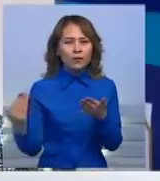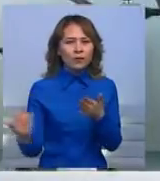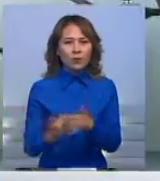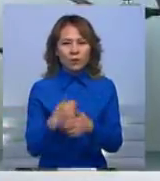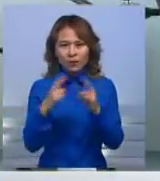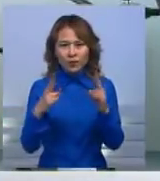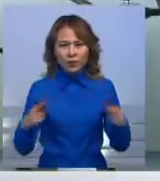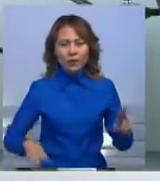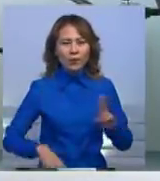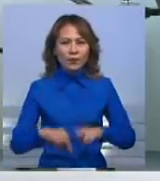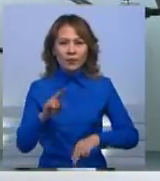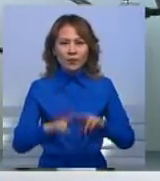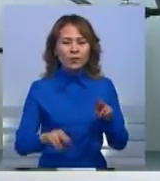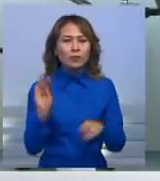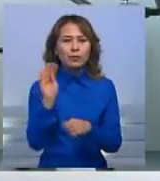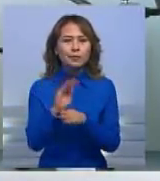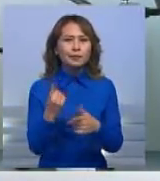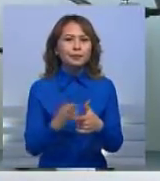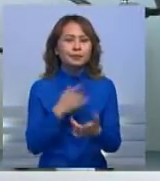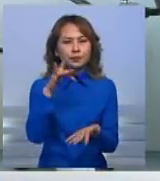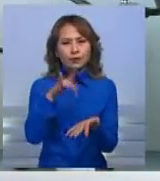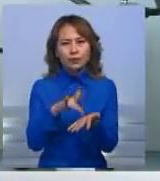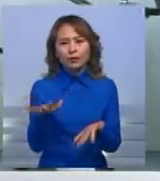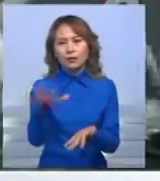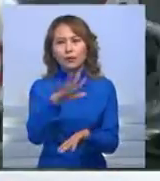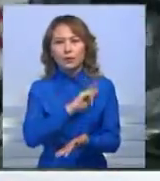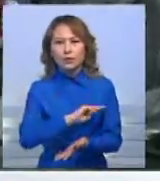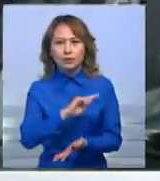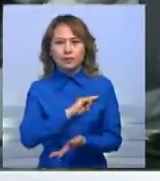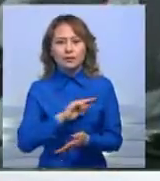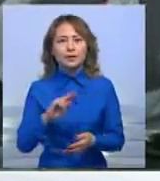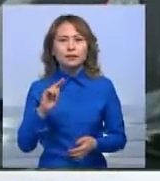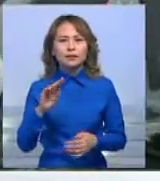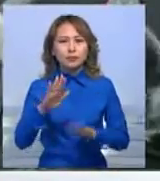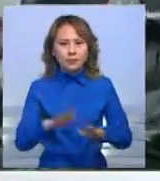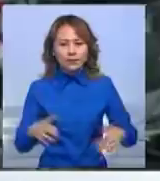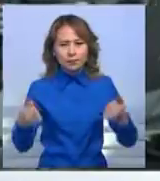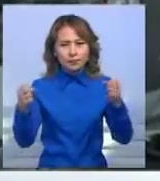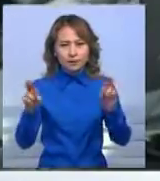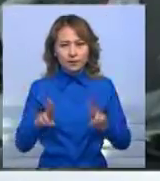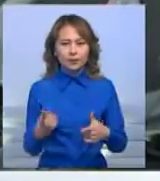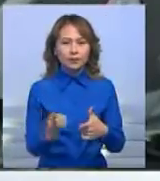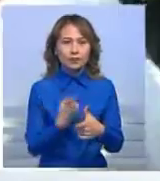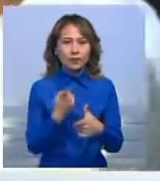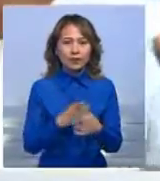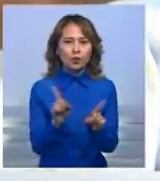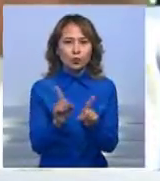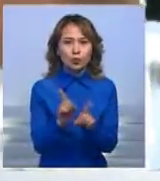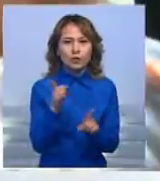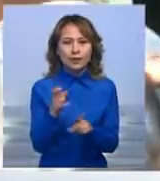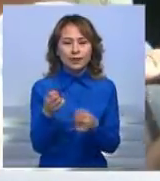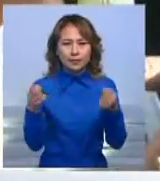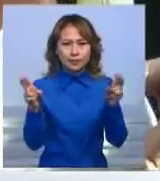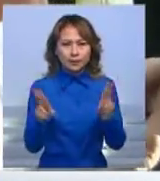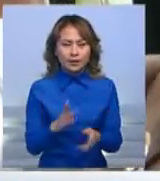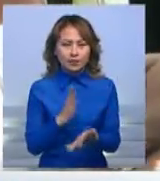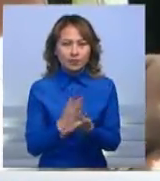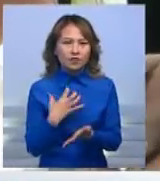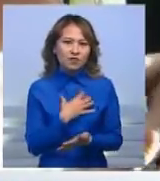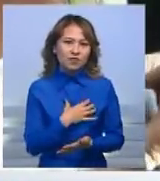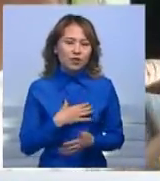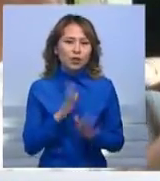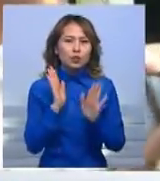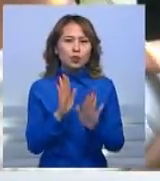салу. Әлеуметтік орталық мамандарының айтуынша, кішкентай балаларға арналған инватакси мәселесі де маңызды болып тұр.